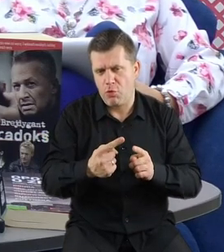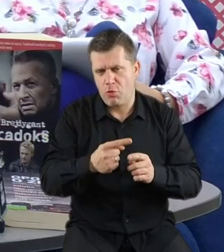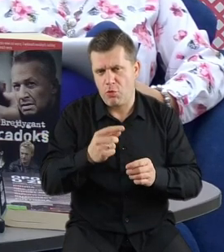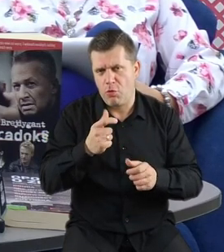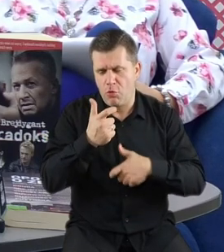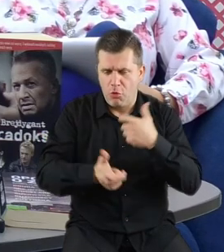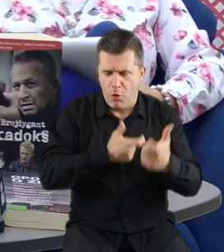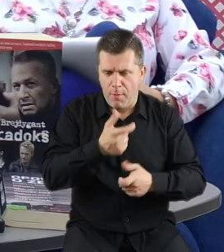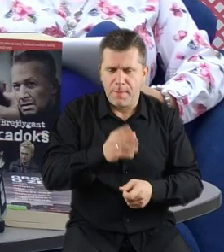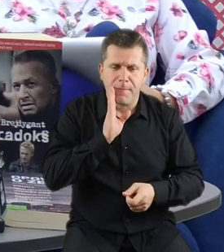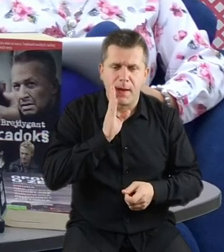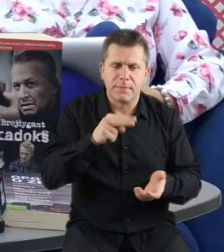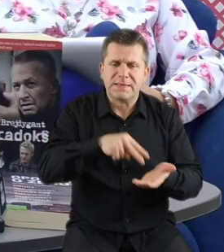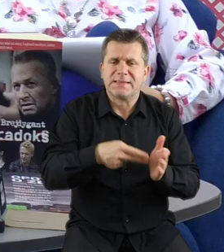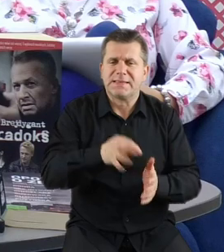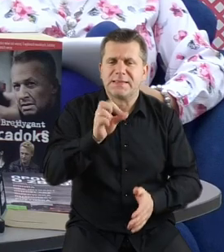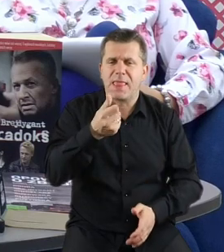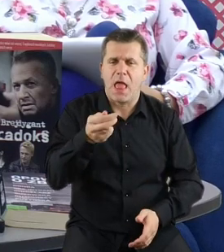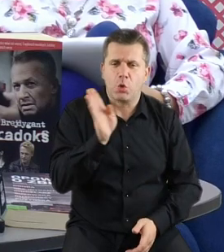odrobić bardziej przy scenariuszu.